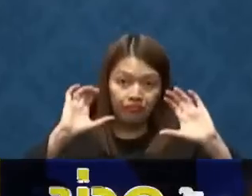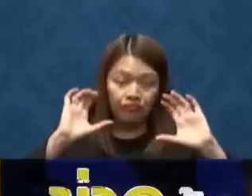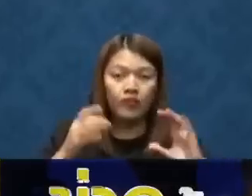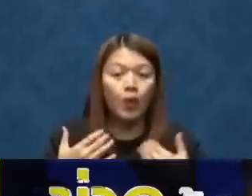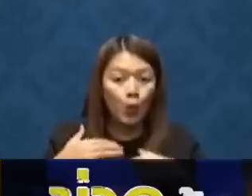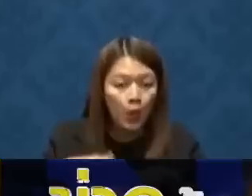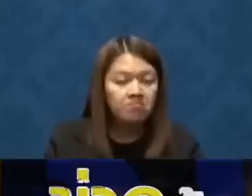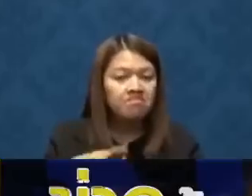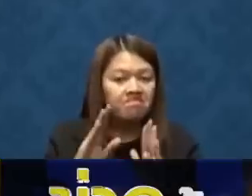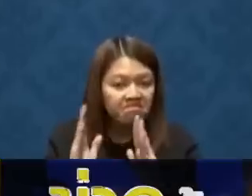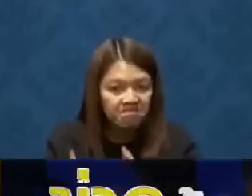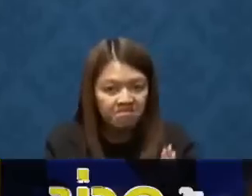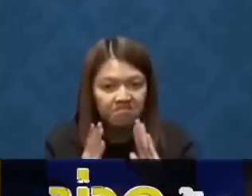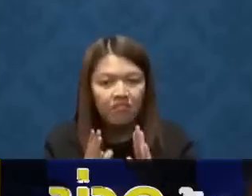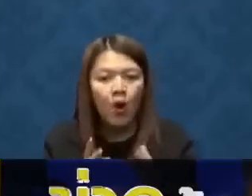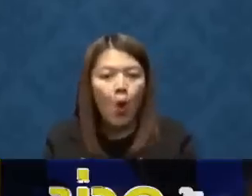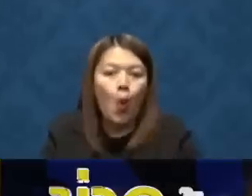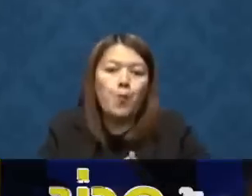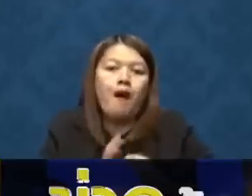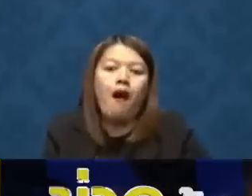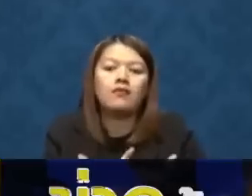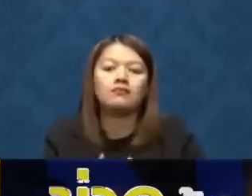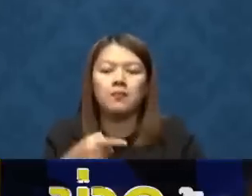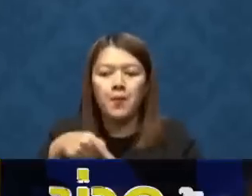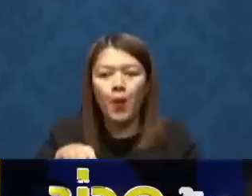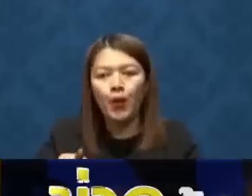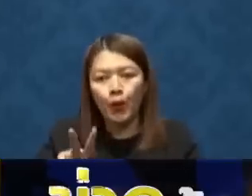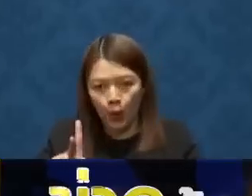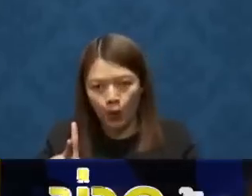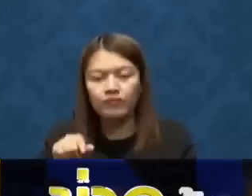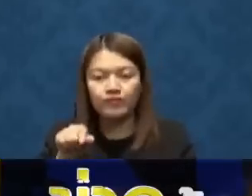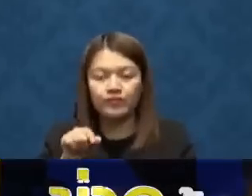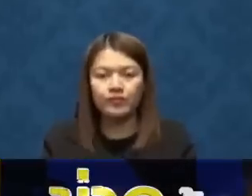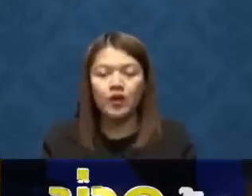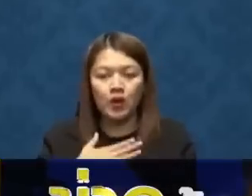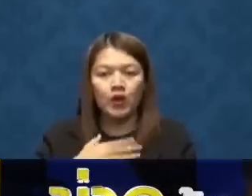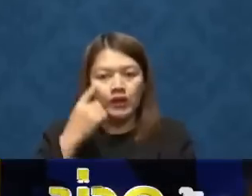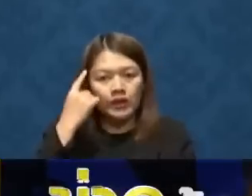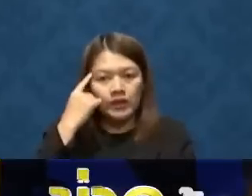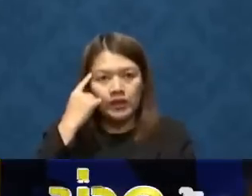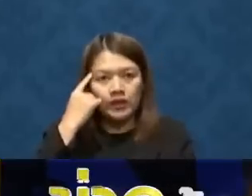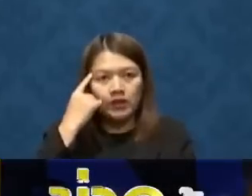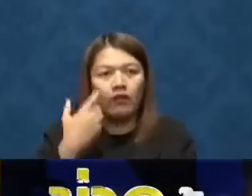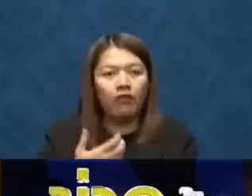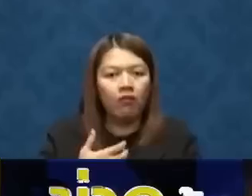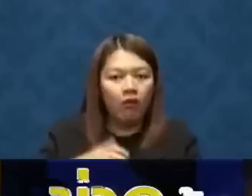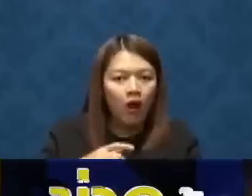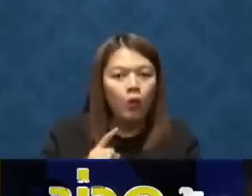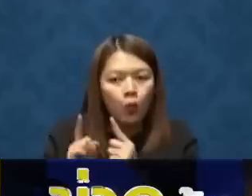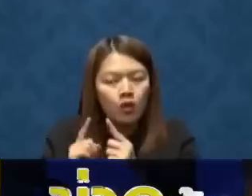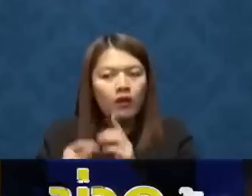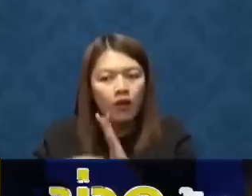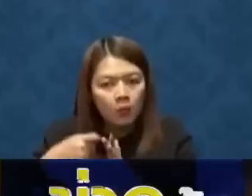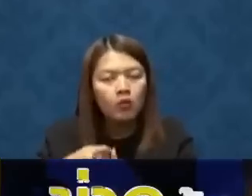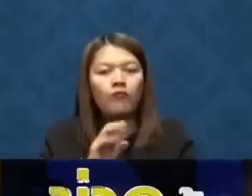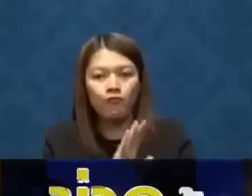า172แห่งรัฐธรรมนูญเพราะฉะนั้นพวกตนก็มีข้อสงสัยและในสภาแห่งนี้ก็พูดกันว่าพระราชกำหนดนี้ไม่ช